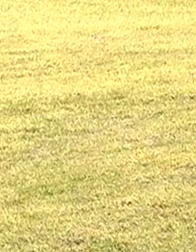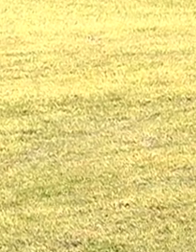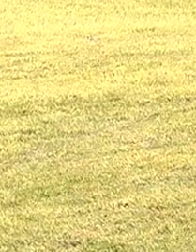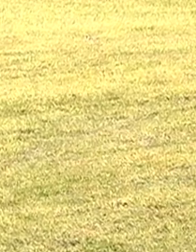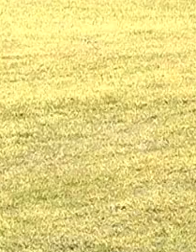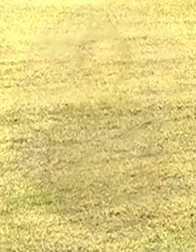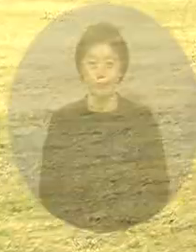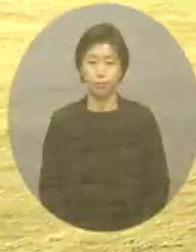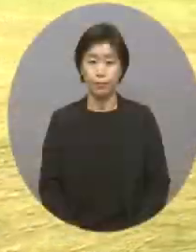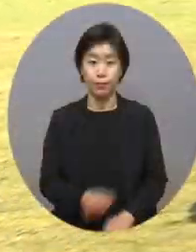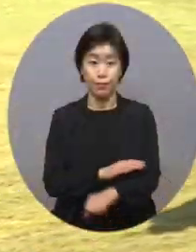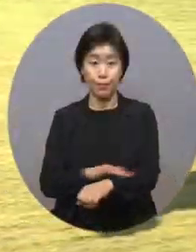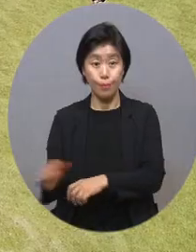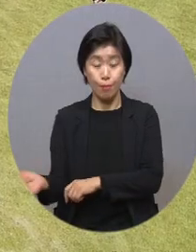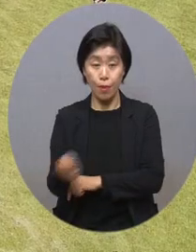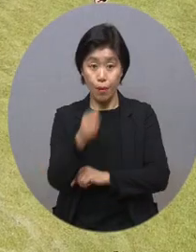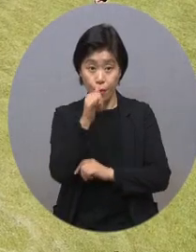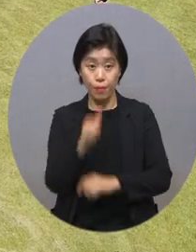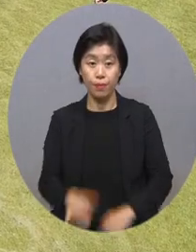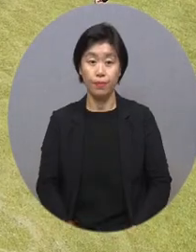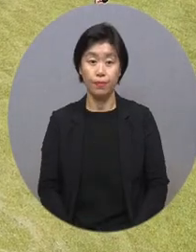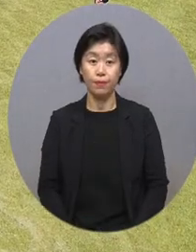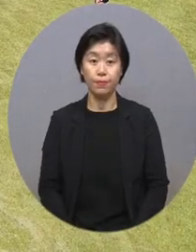오, 네. 나이스 샷. 오, 오,